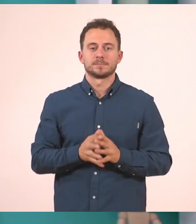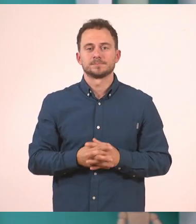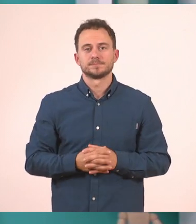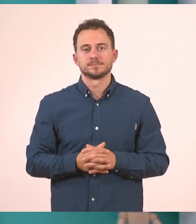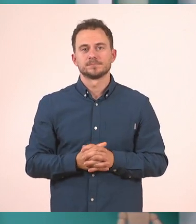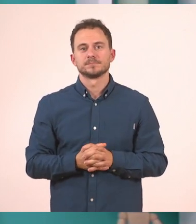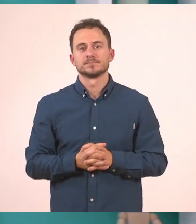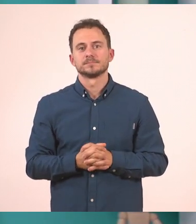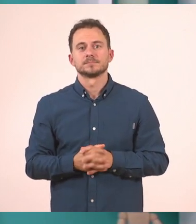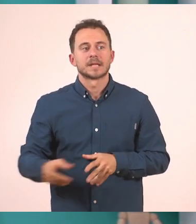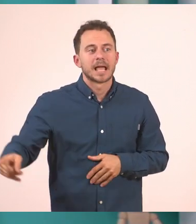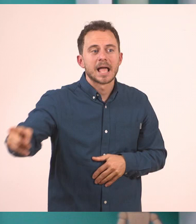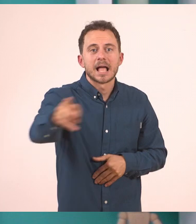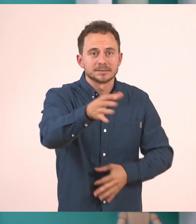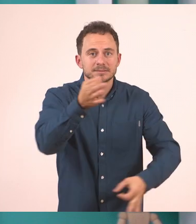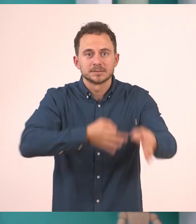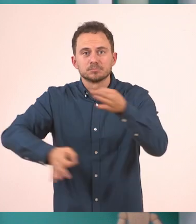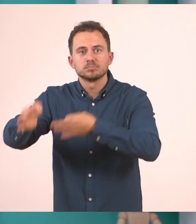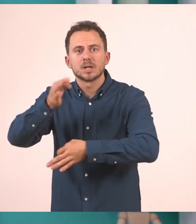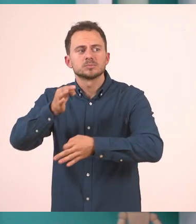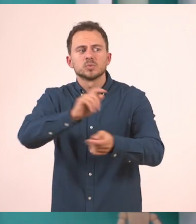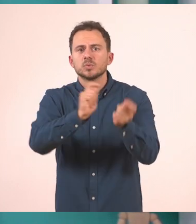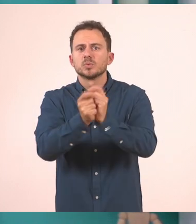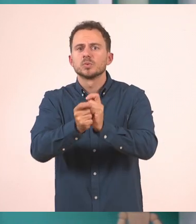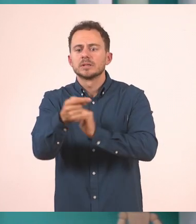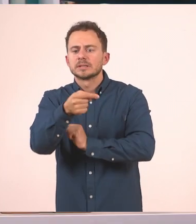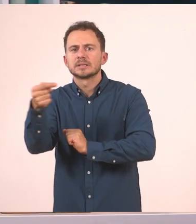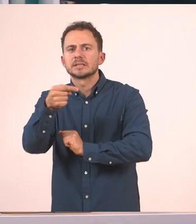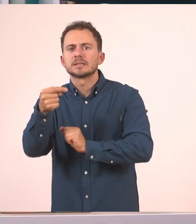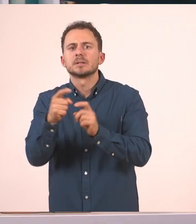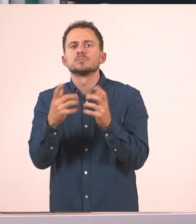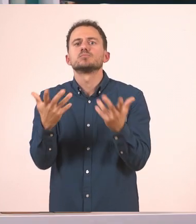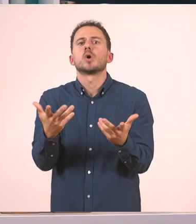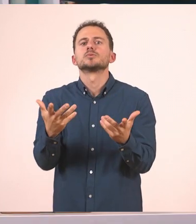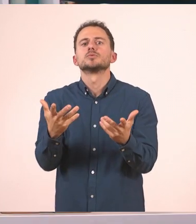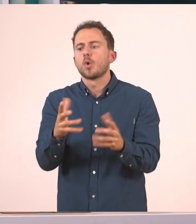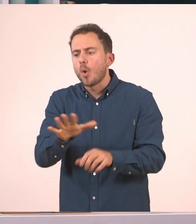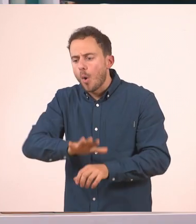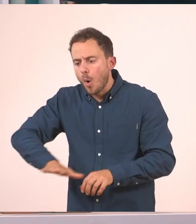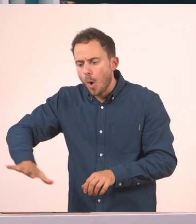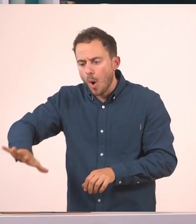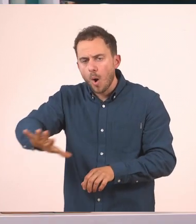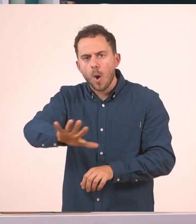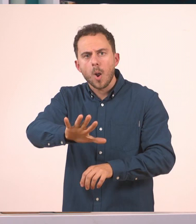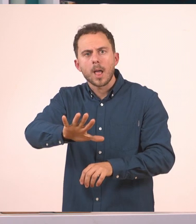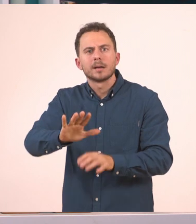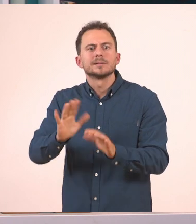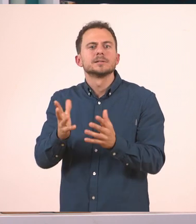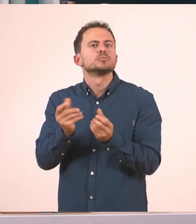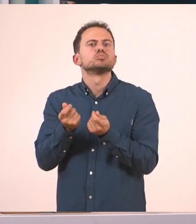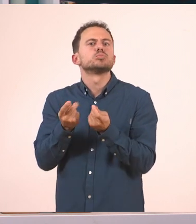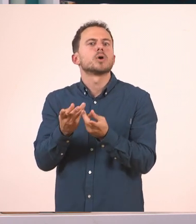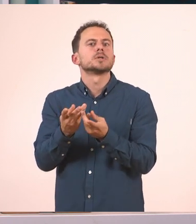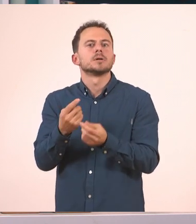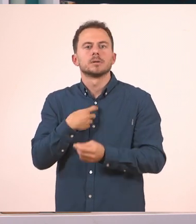Ποιος μπορεί από εσάς να μου πει πώς θα το γράψω με κλάσμα αυτό. Τι μέρος των μπισκότων αποτελεί αυτό